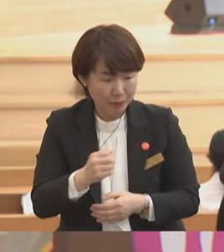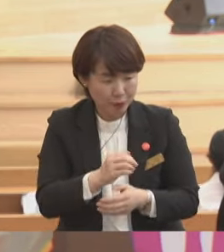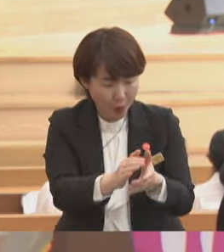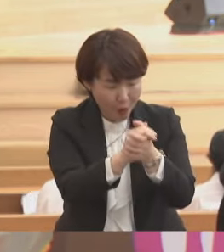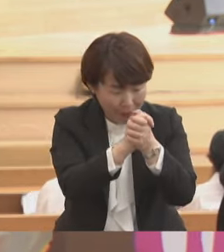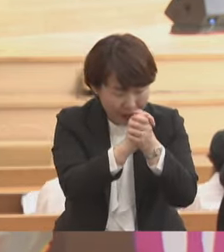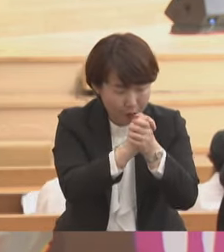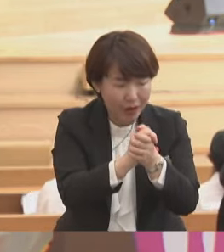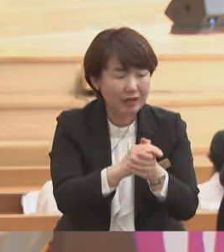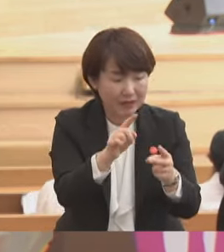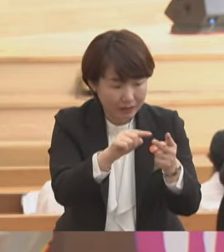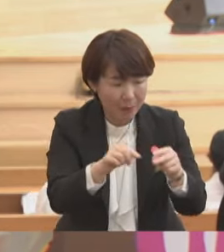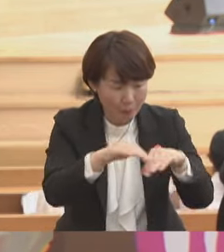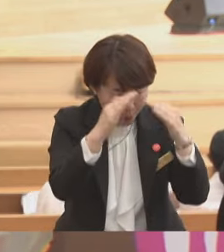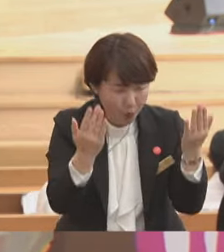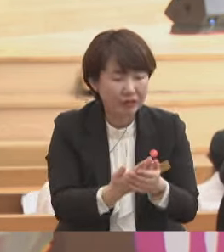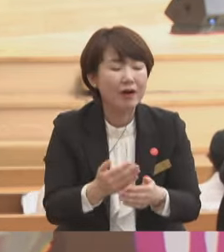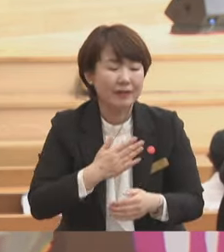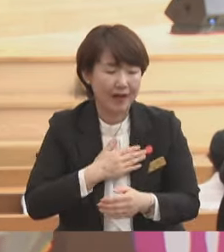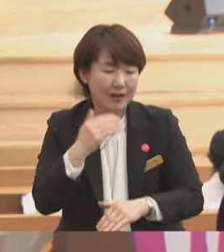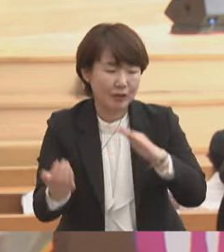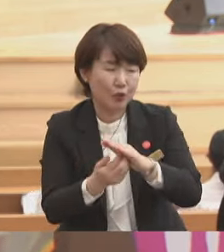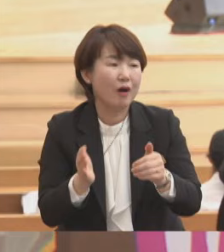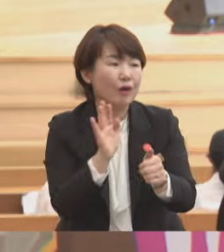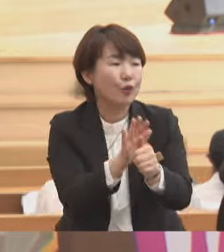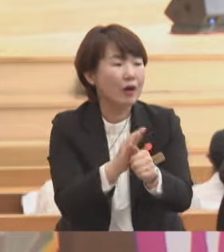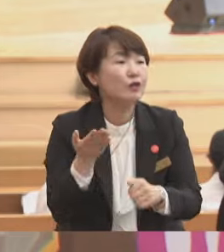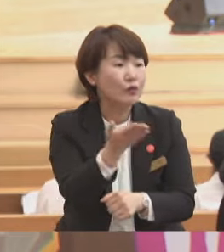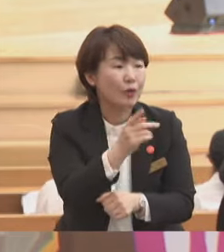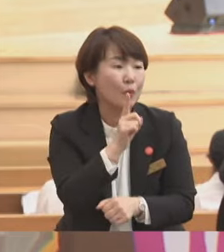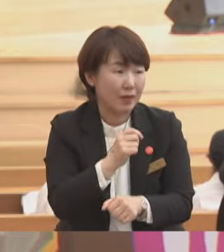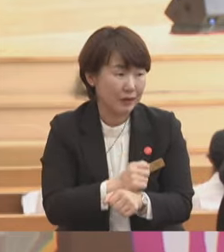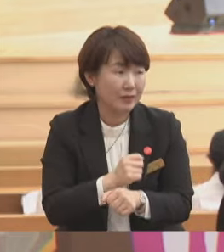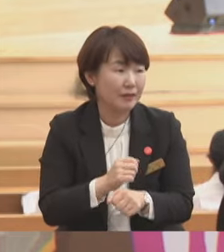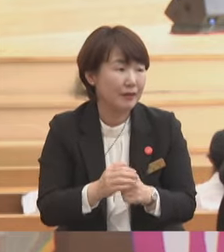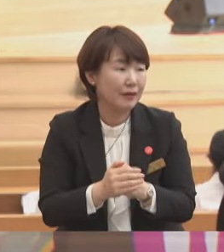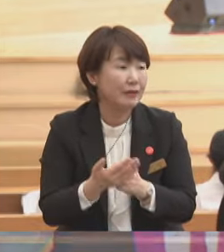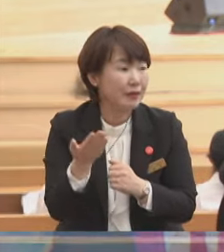구하면 내가 이루리라 그렇게 말씀하셨어요